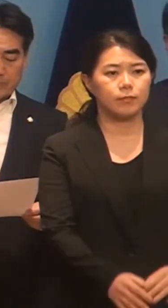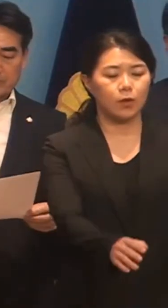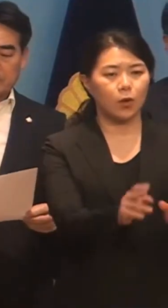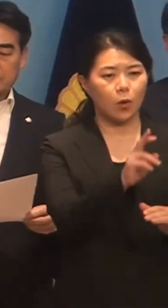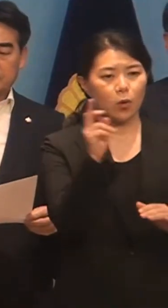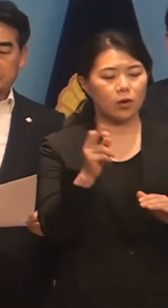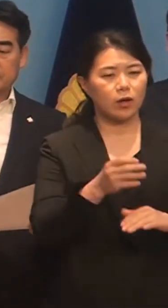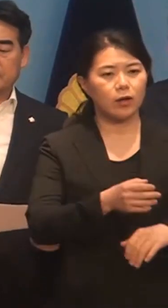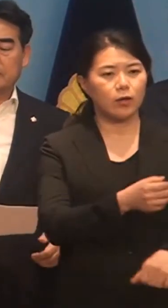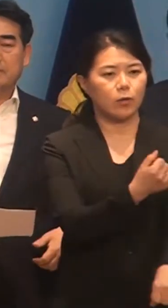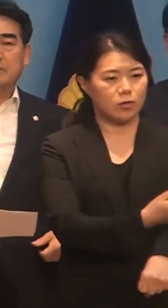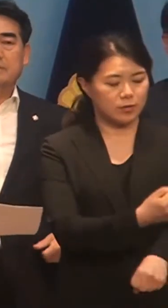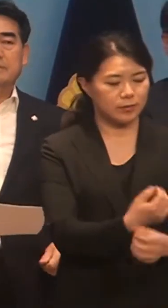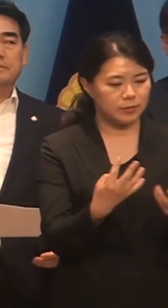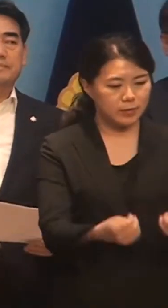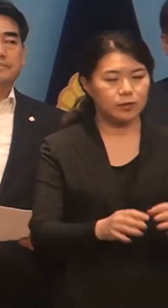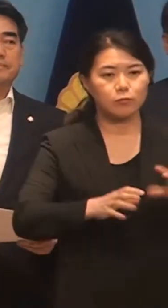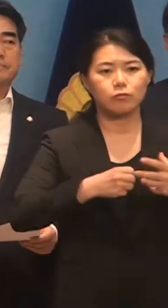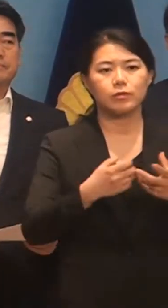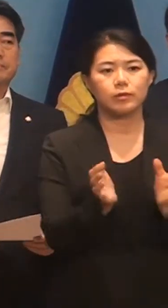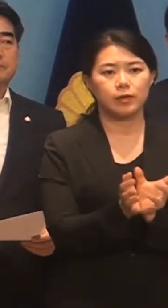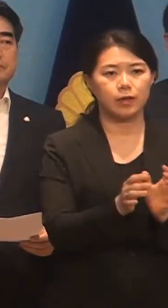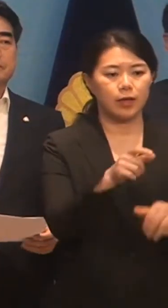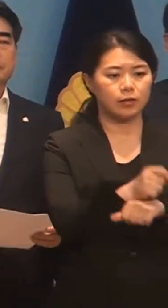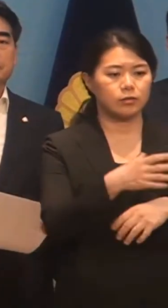오늘까지 수고 많으십니다. 저희들은 국민의힘